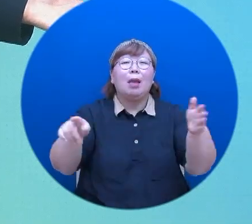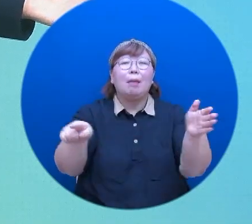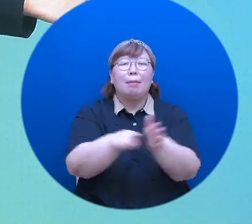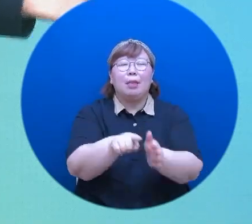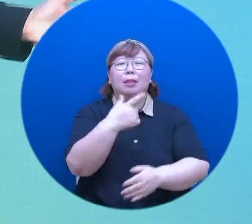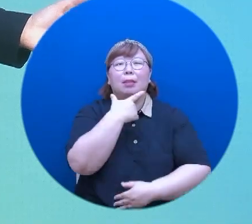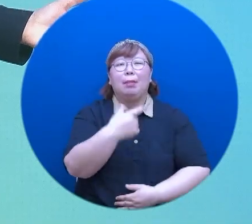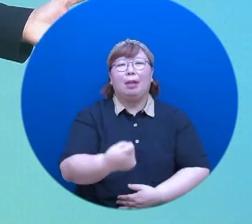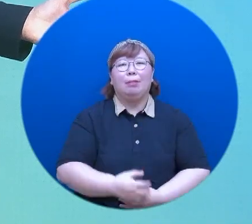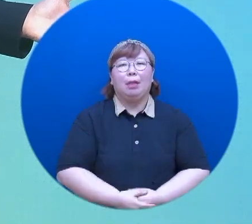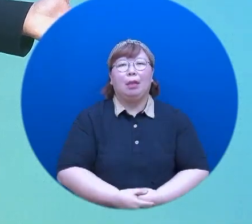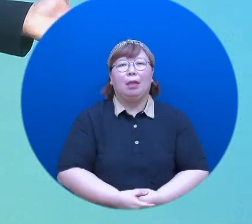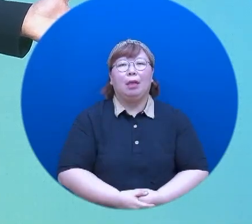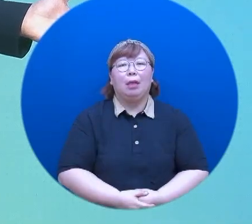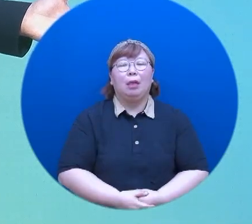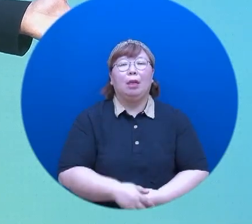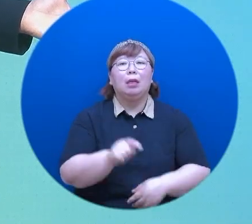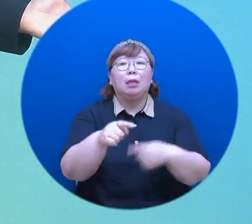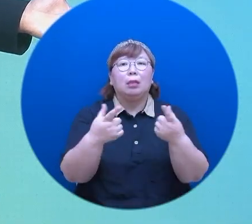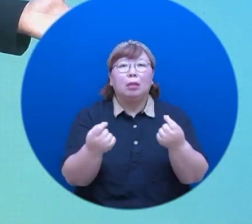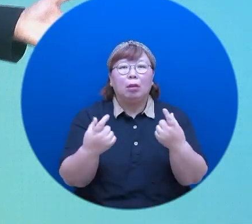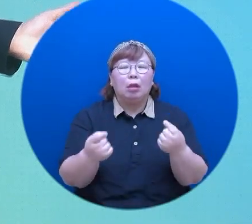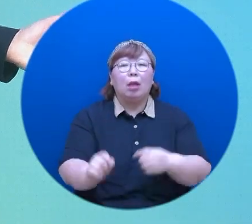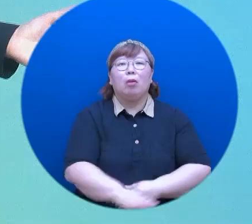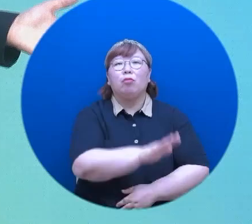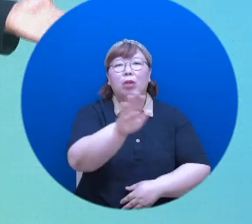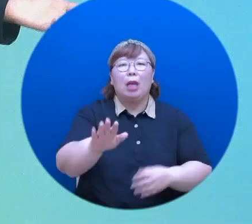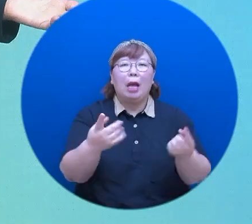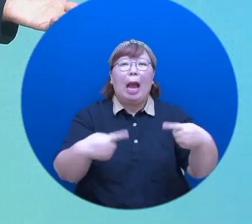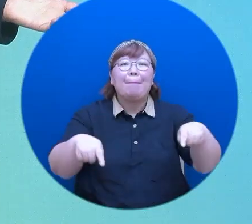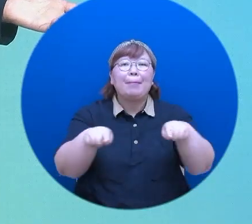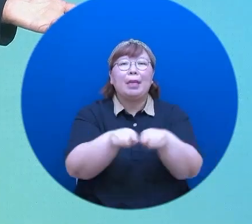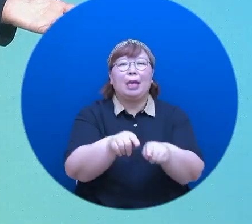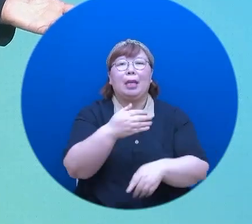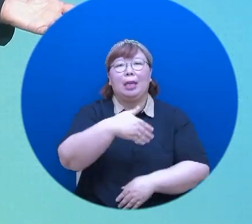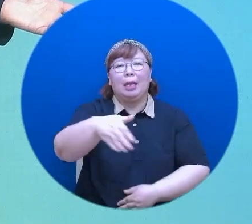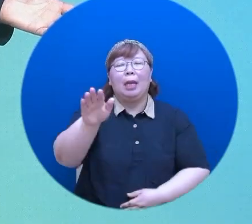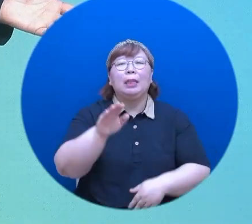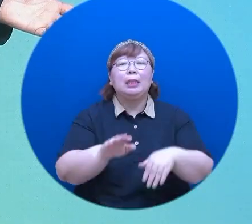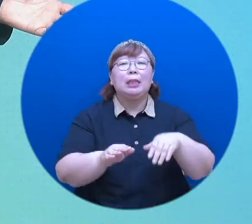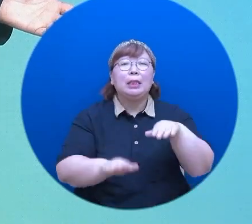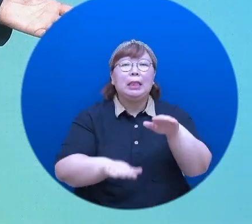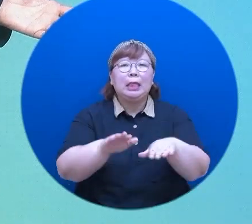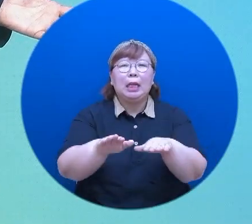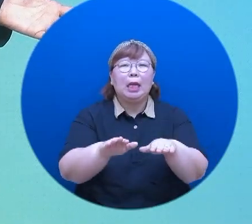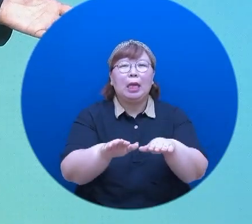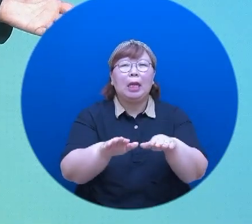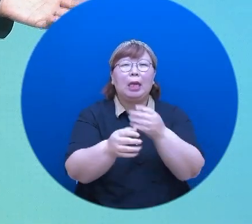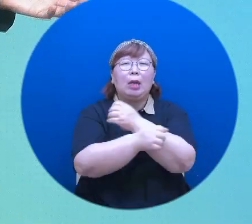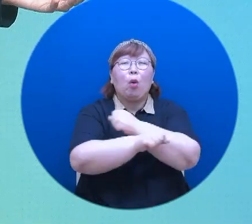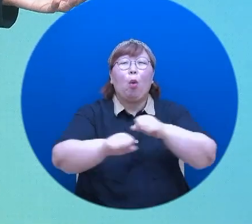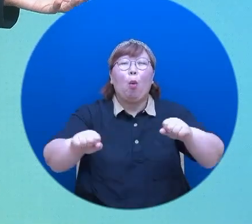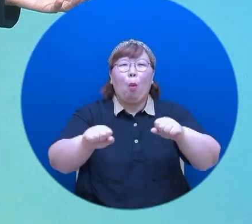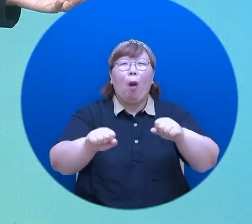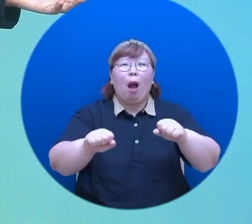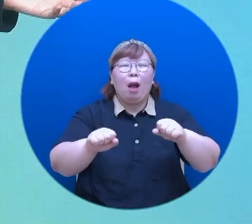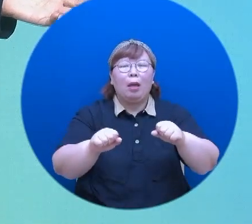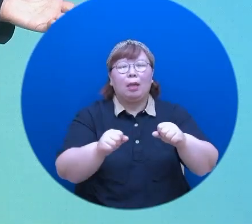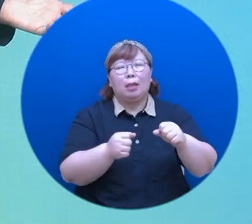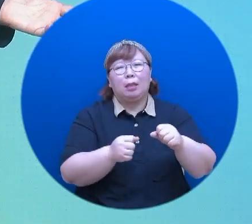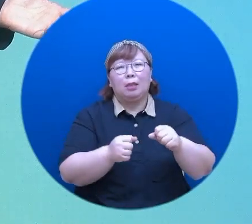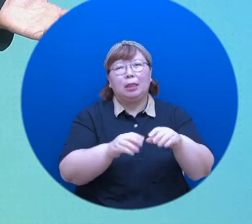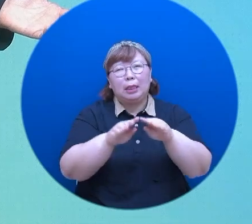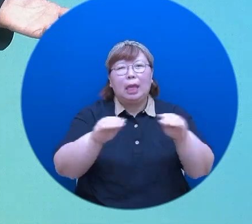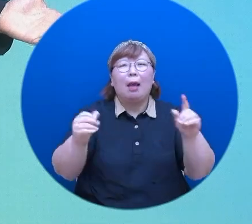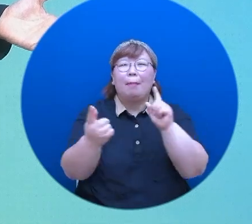믿으시기를 바랍니다. 그렇게 우리가 함께 가는 길에 광야를 만날지도 모르겠어요.